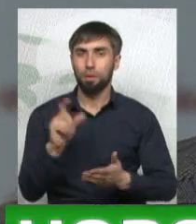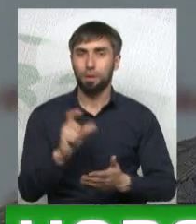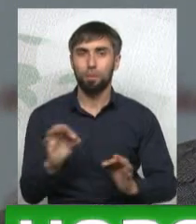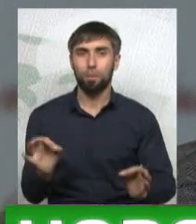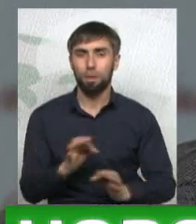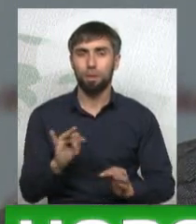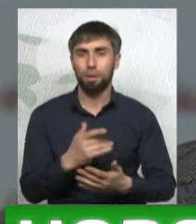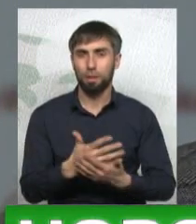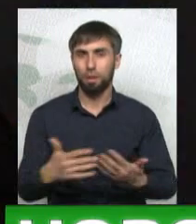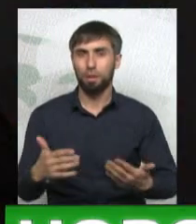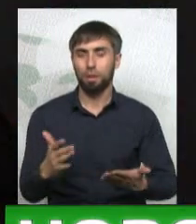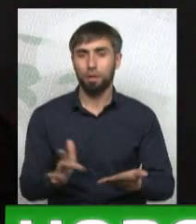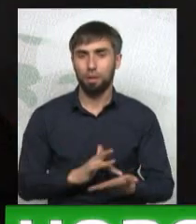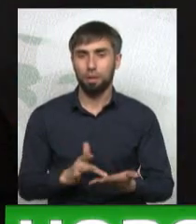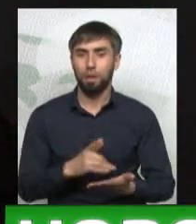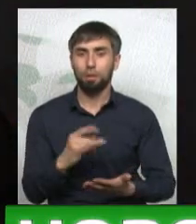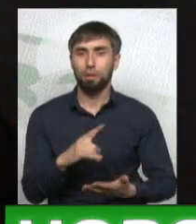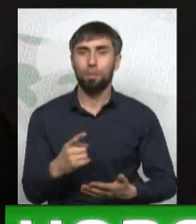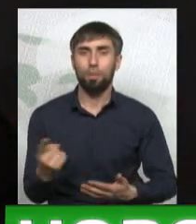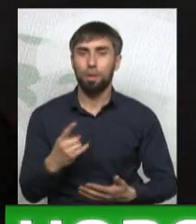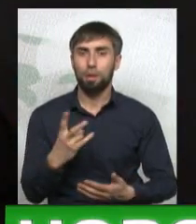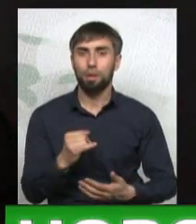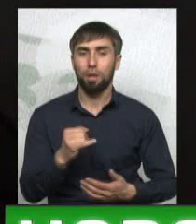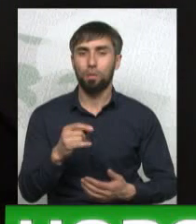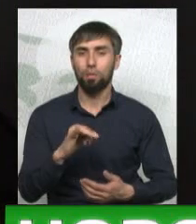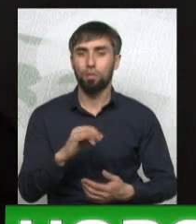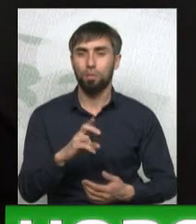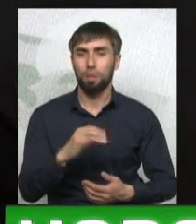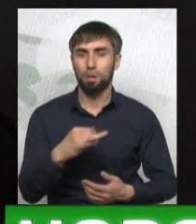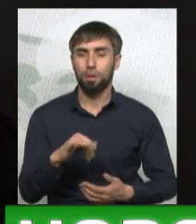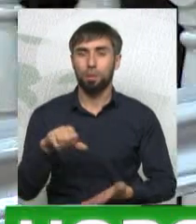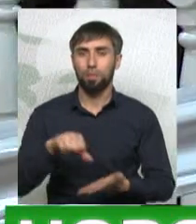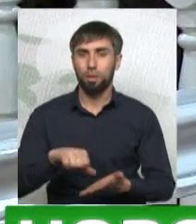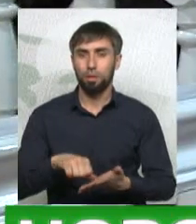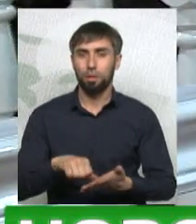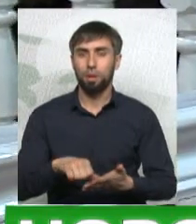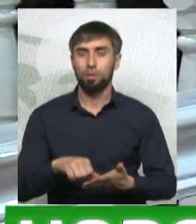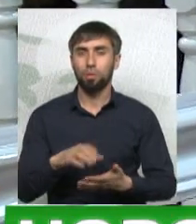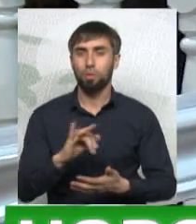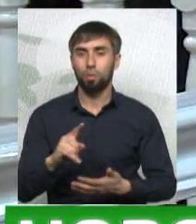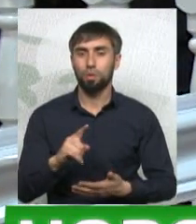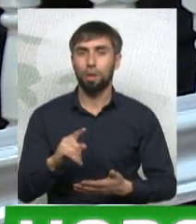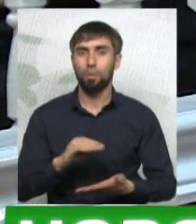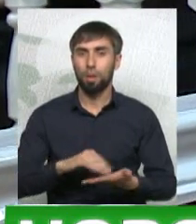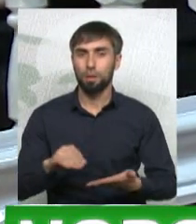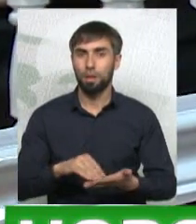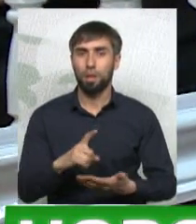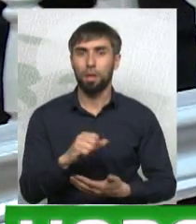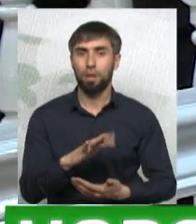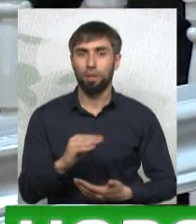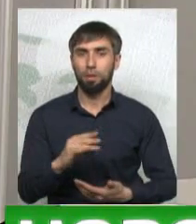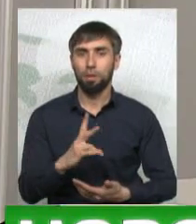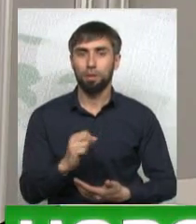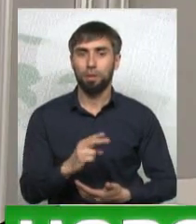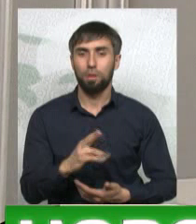песни и биографические книги. Одним из первых на юбилейном вечере выступил председатель Союза писателей Ингушетии Хаваш